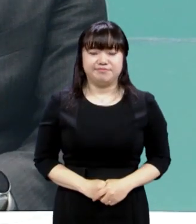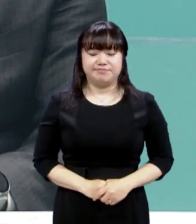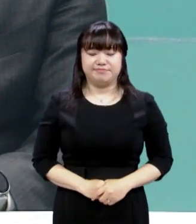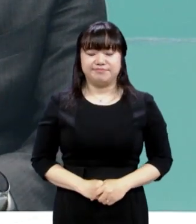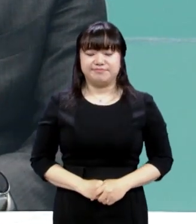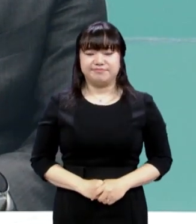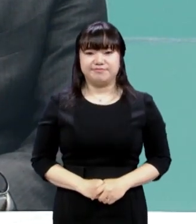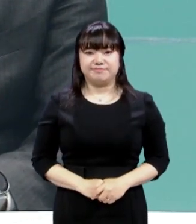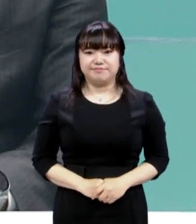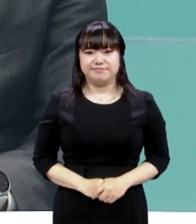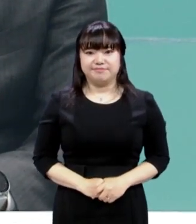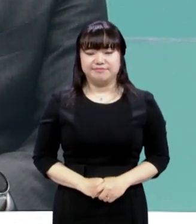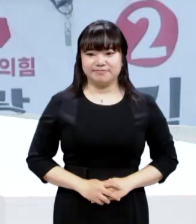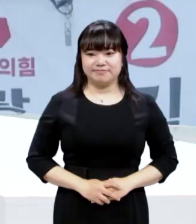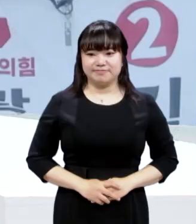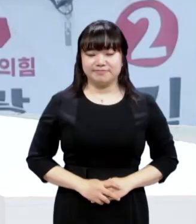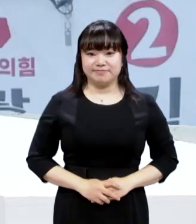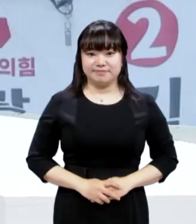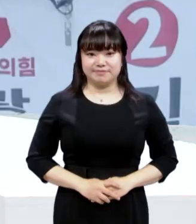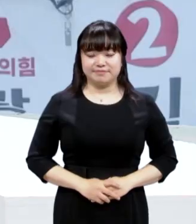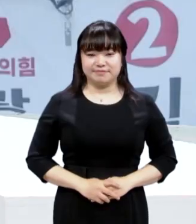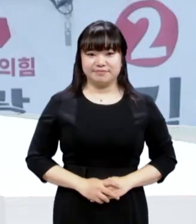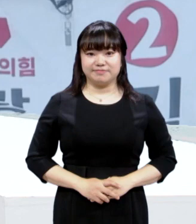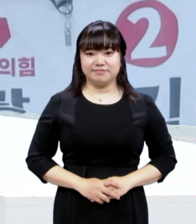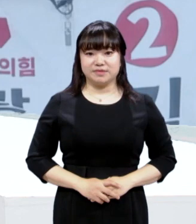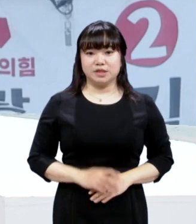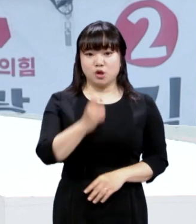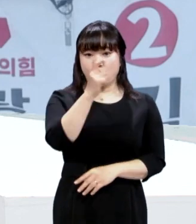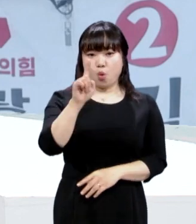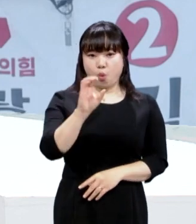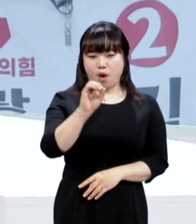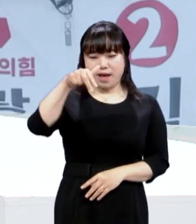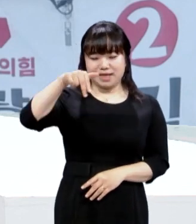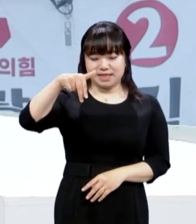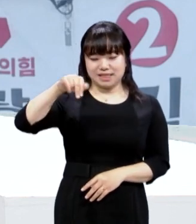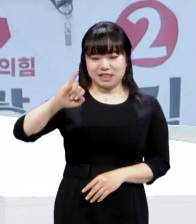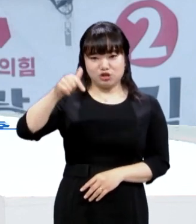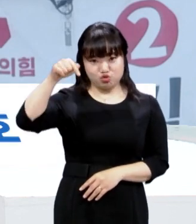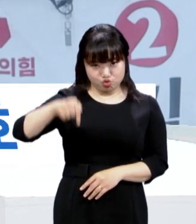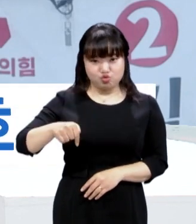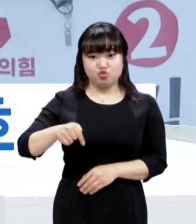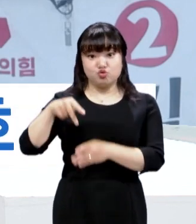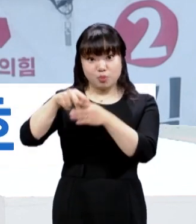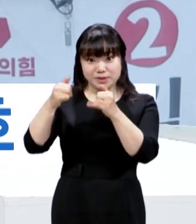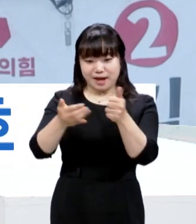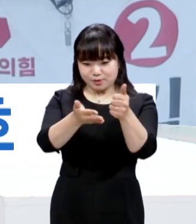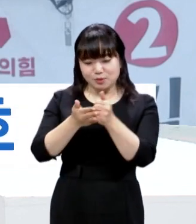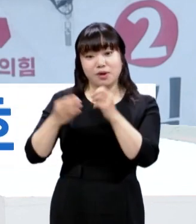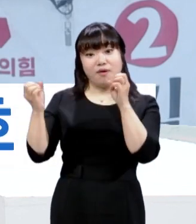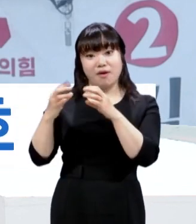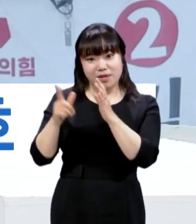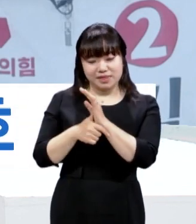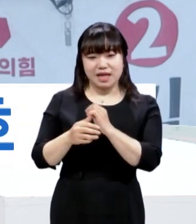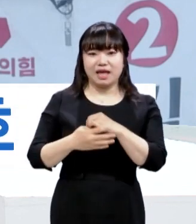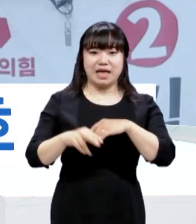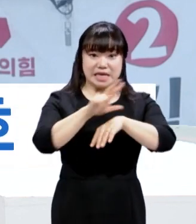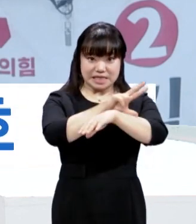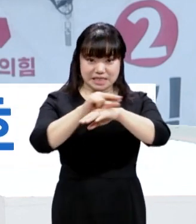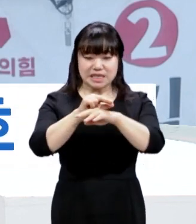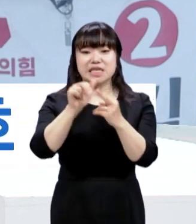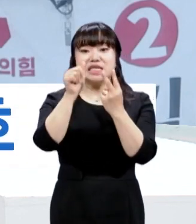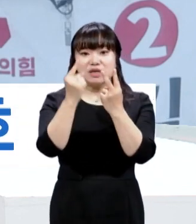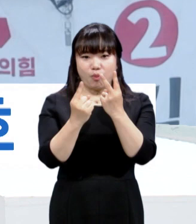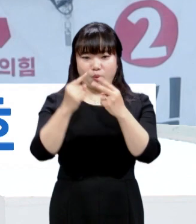bdb 뉴스 김대우 입니다 광진구청 자 후보자 초청 대담 에서는 지하철 2호선 지상고